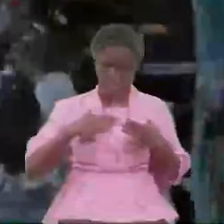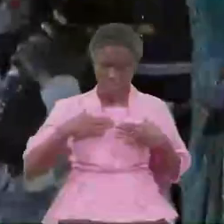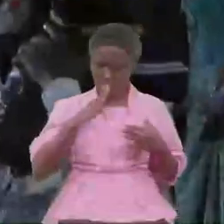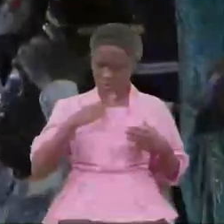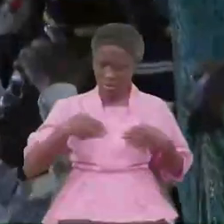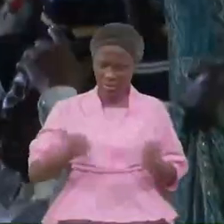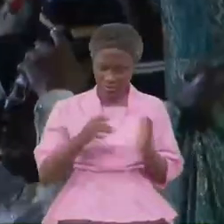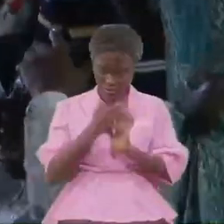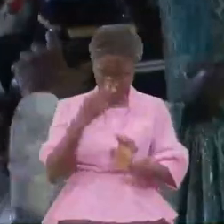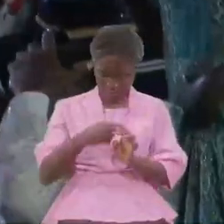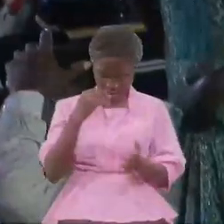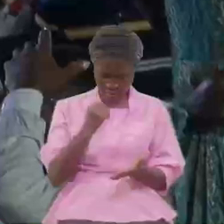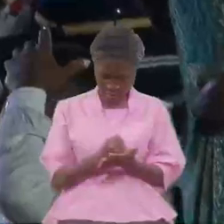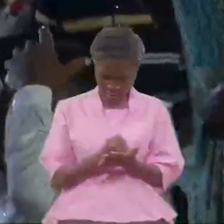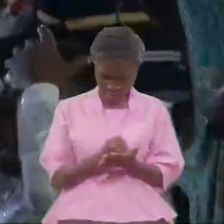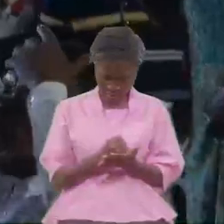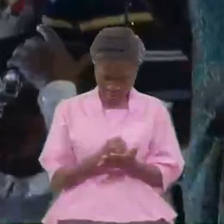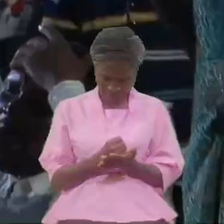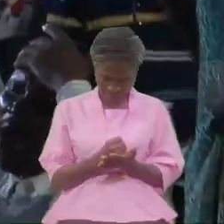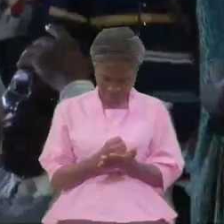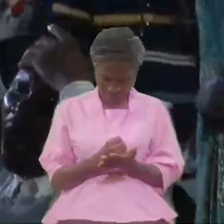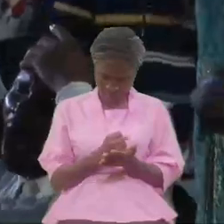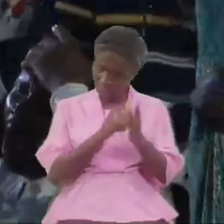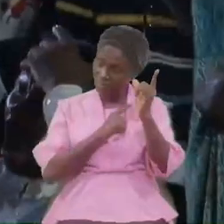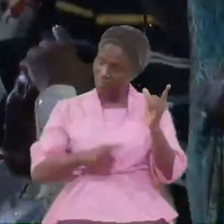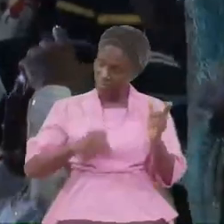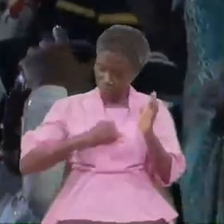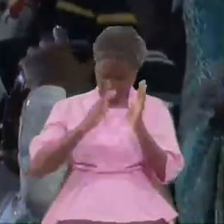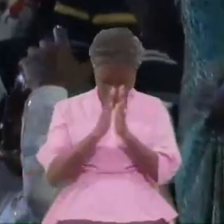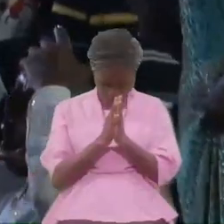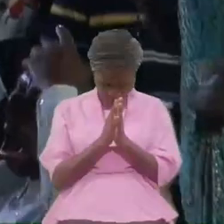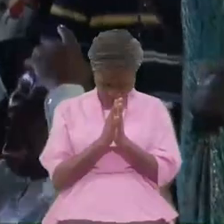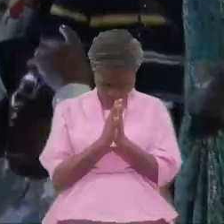soyez-en guéris au nom de Jésus-Christ. Seigneur, je prie